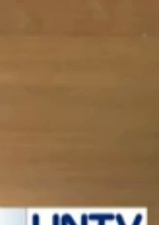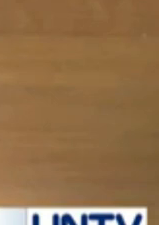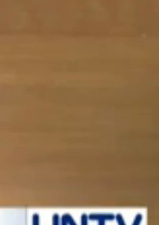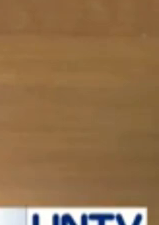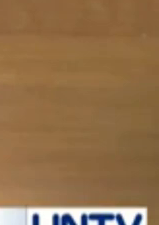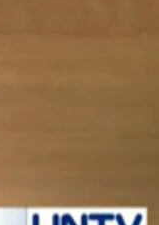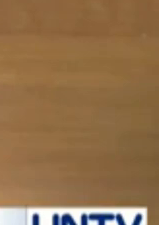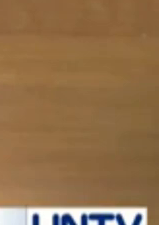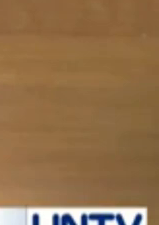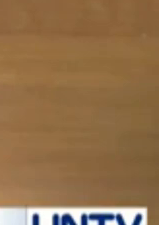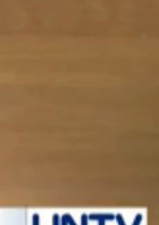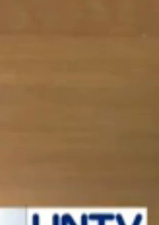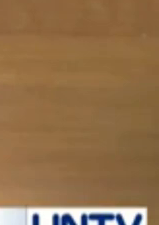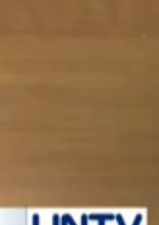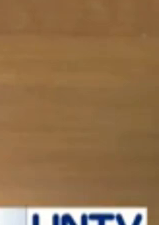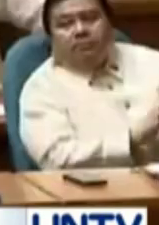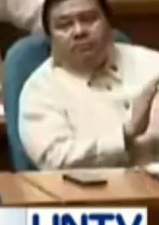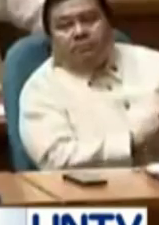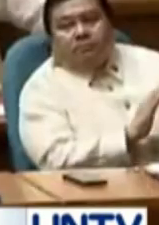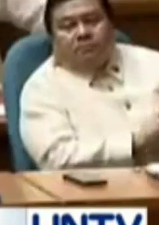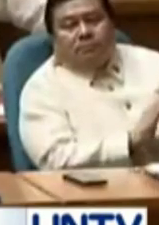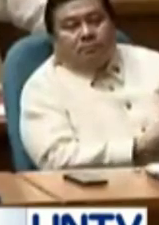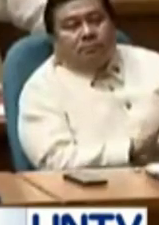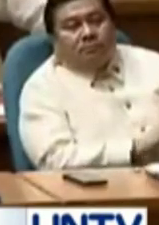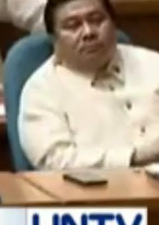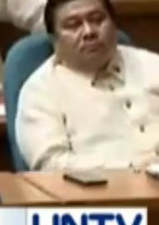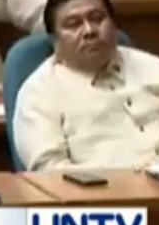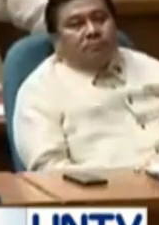mga mambabatas.